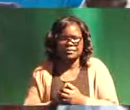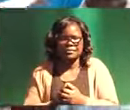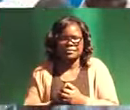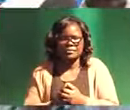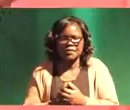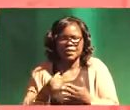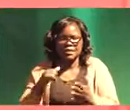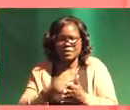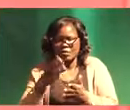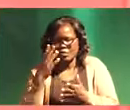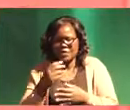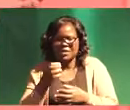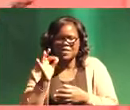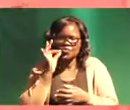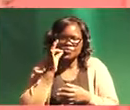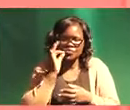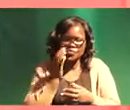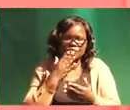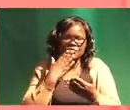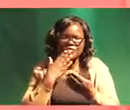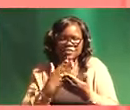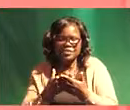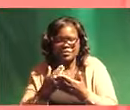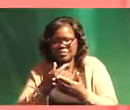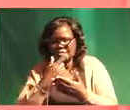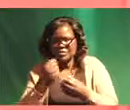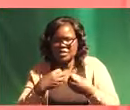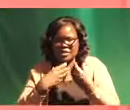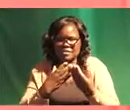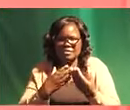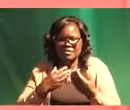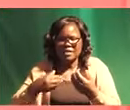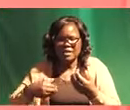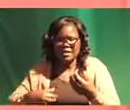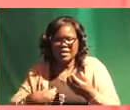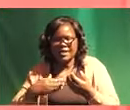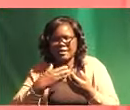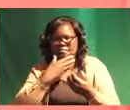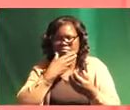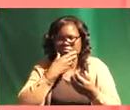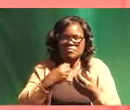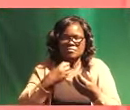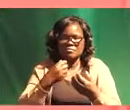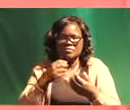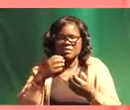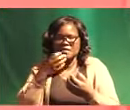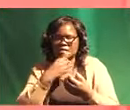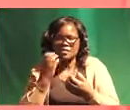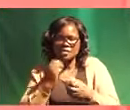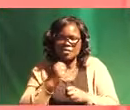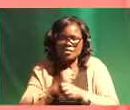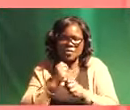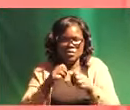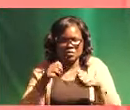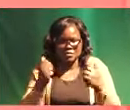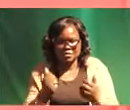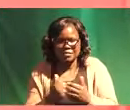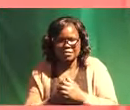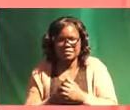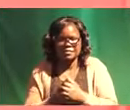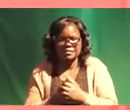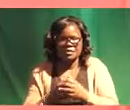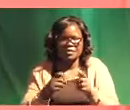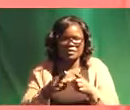Na ndio tunapata matunda, tunakushukuru kwa sababu umetupatia kijana wetu CS Rentori, tunafanya kazi na yeye vizuri sana.